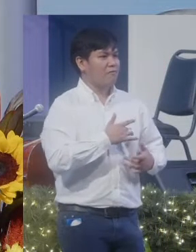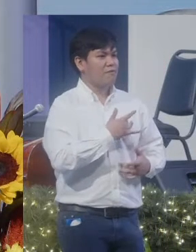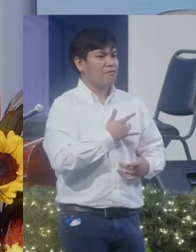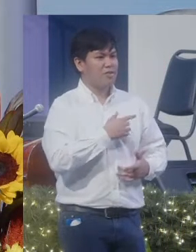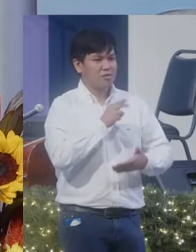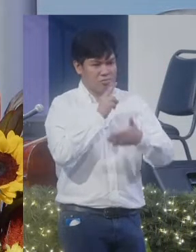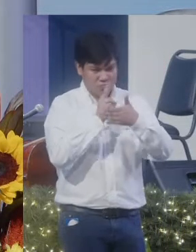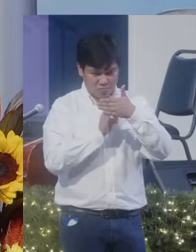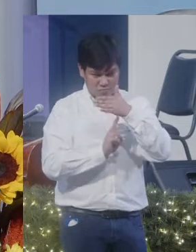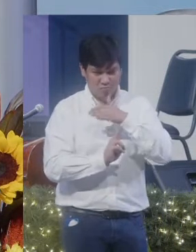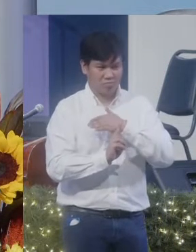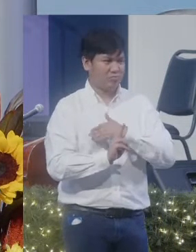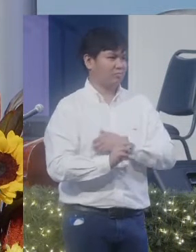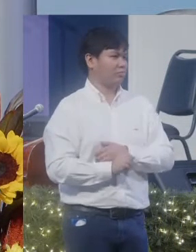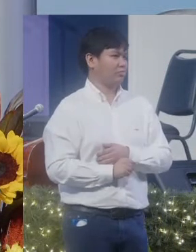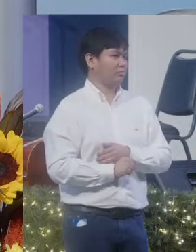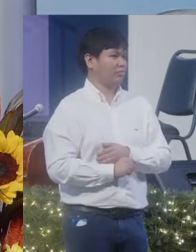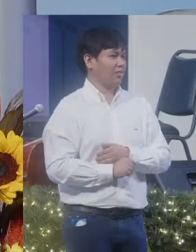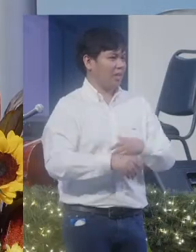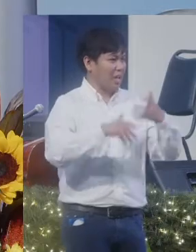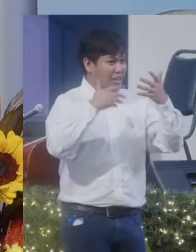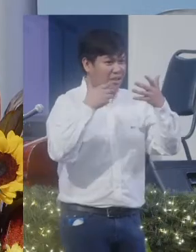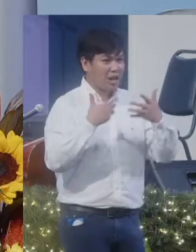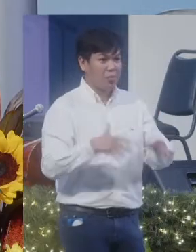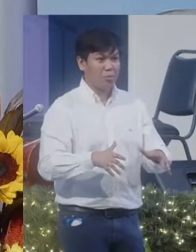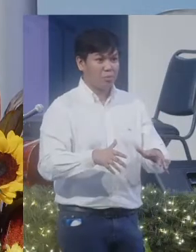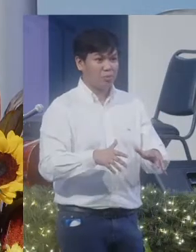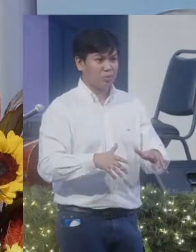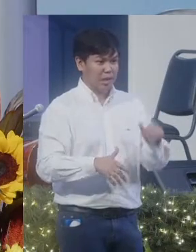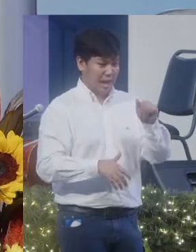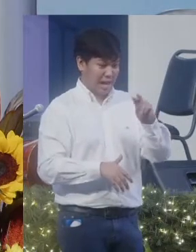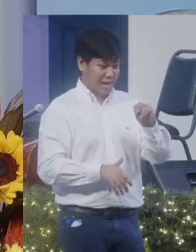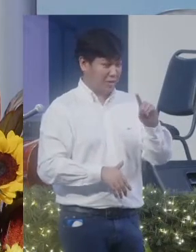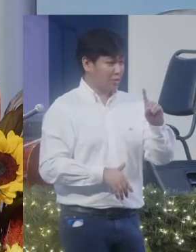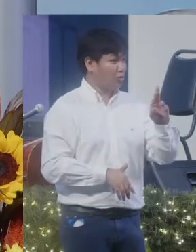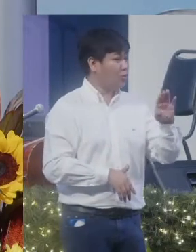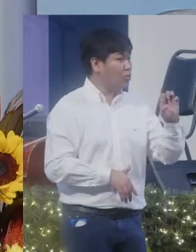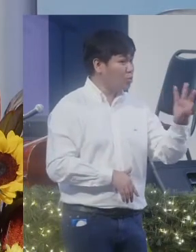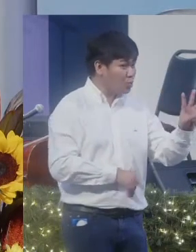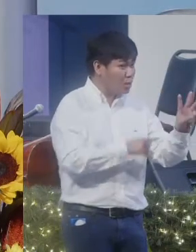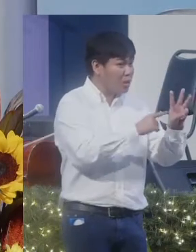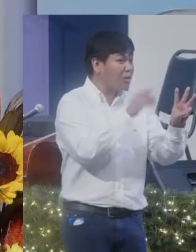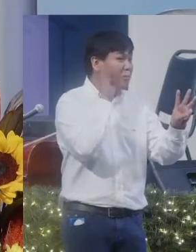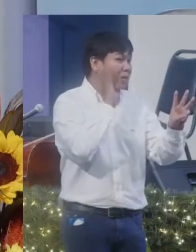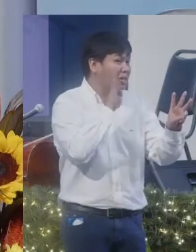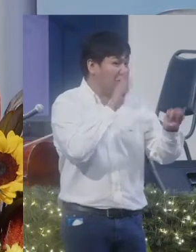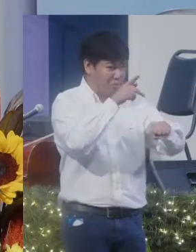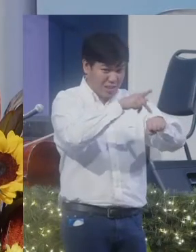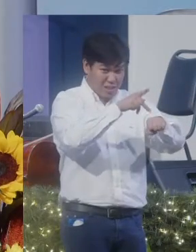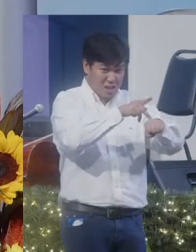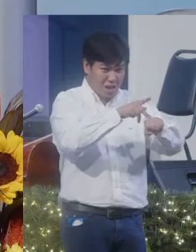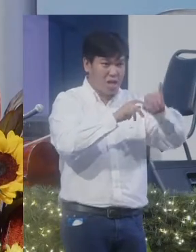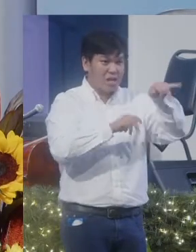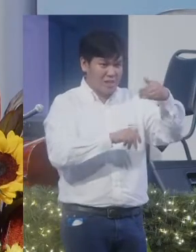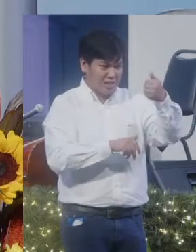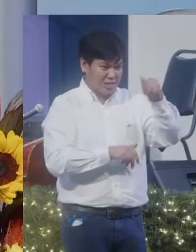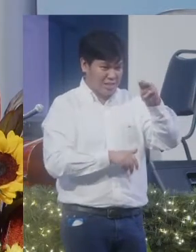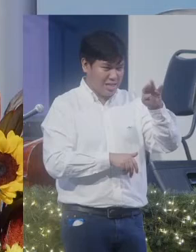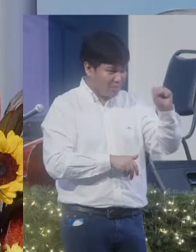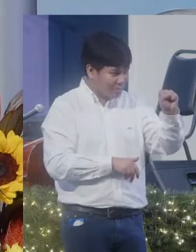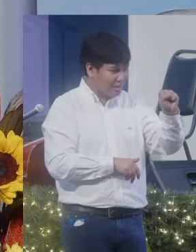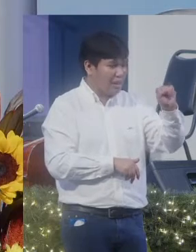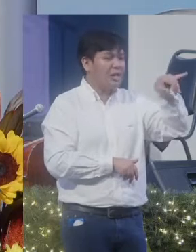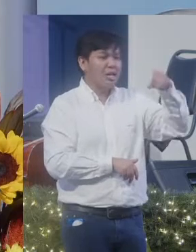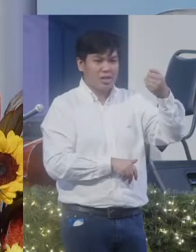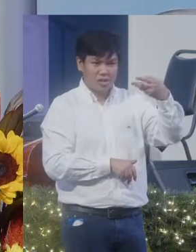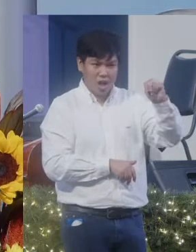Sabi dito sa verses 9 and 10, for he and all who were with him, so si Andrew marahil, si John at si James,